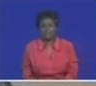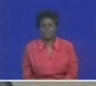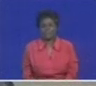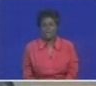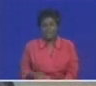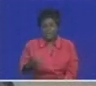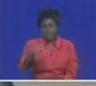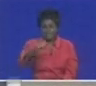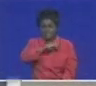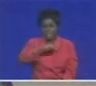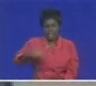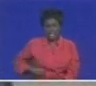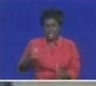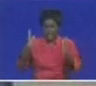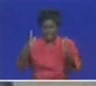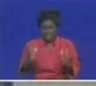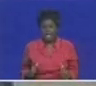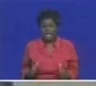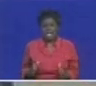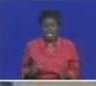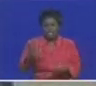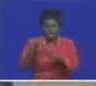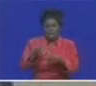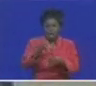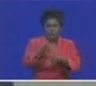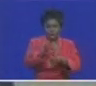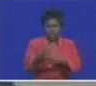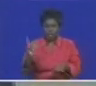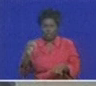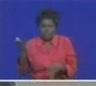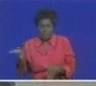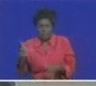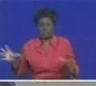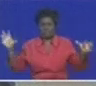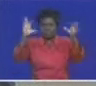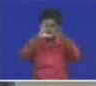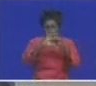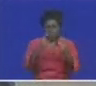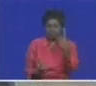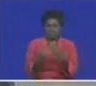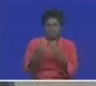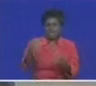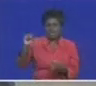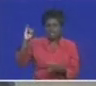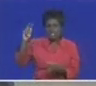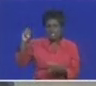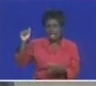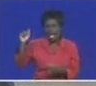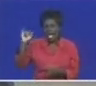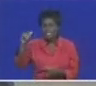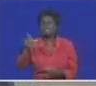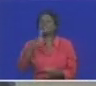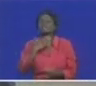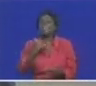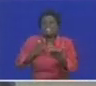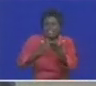Kwingineko, seneta wa kaunti ya Nairobi Mike Sonko Mbuvi alijumuika na waathiriwa wa mkasa wa moto wa Sinai mahakamani ili kutafuta haki na